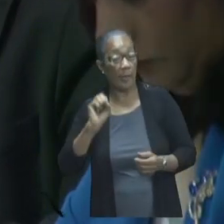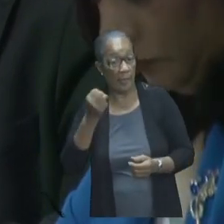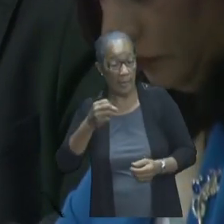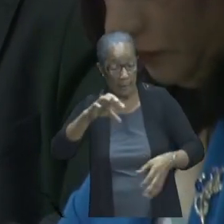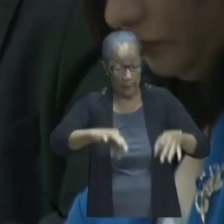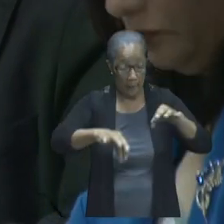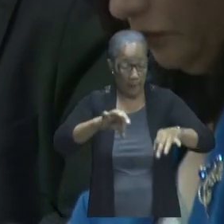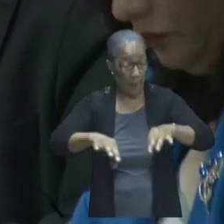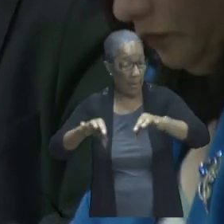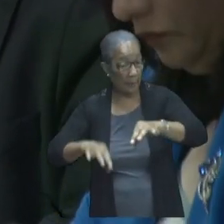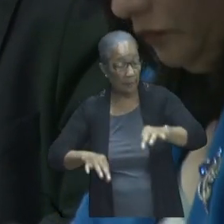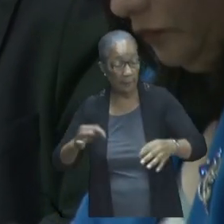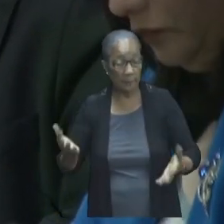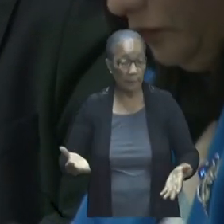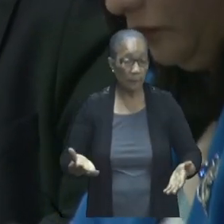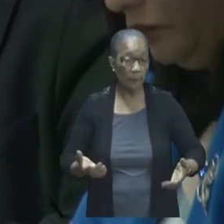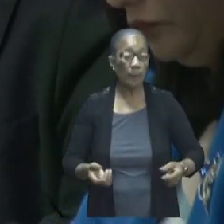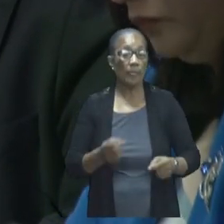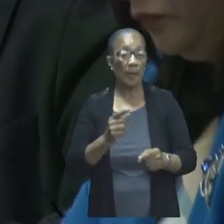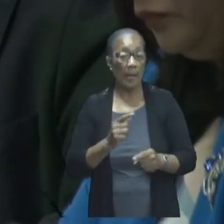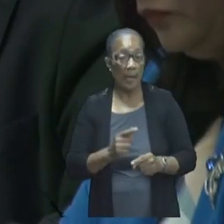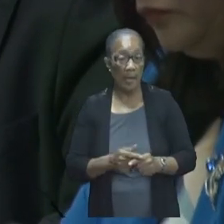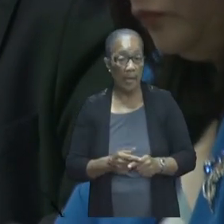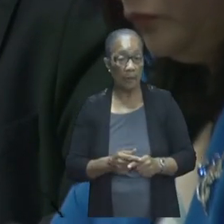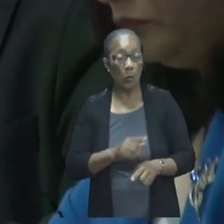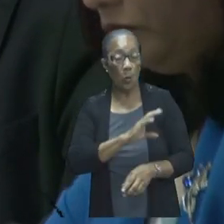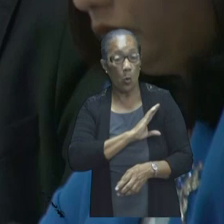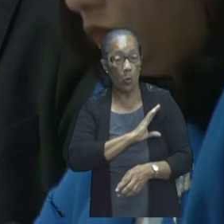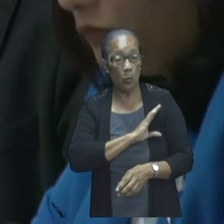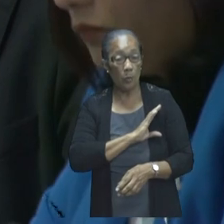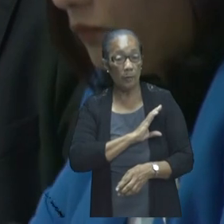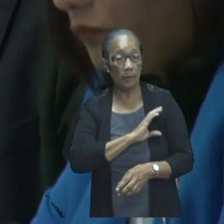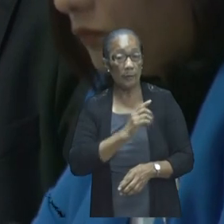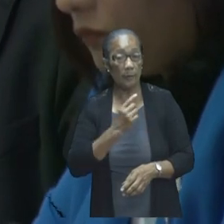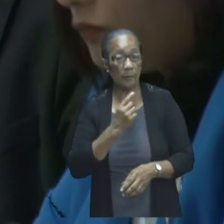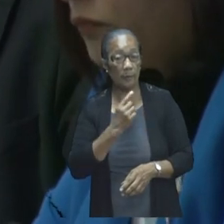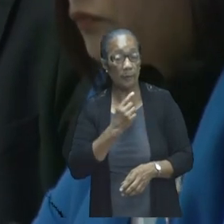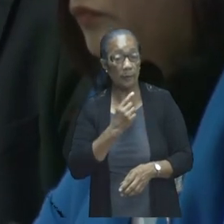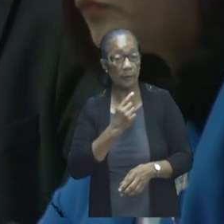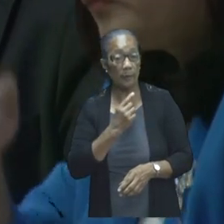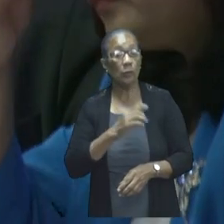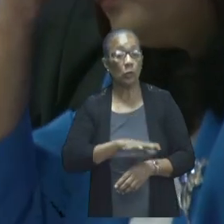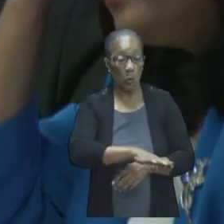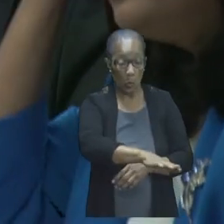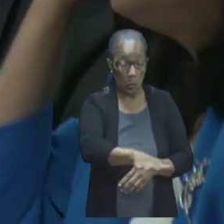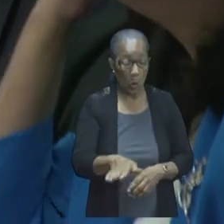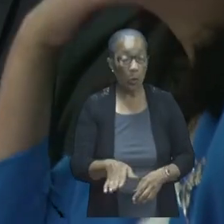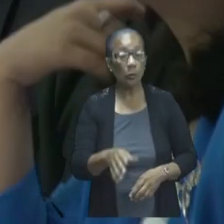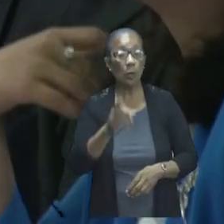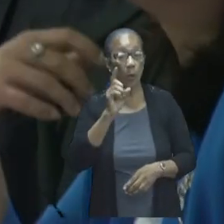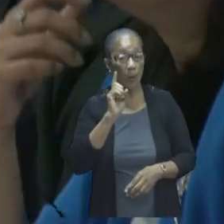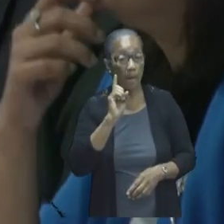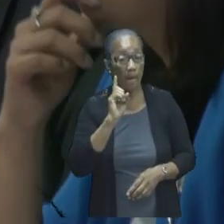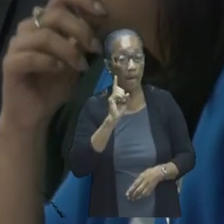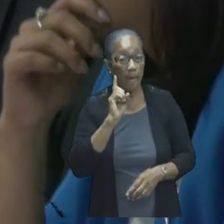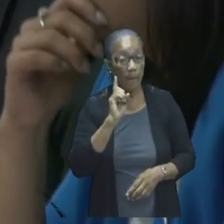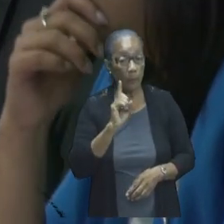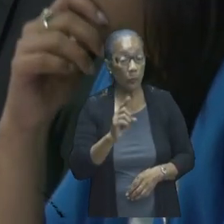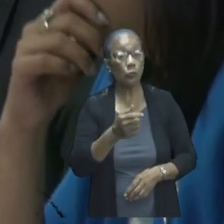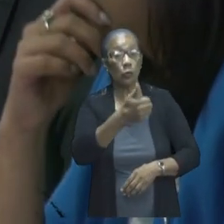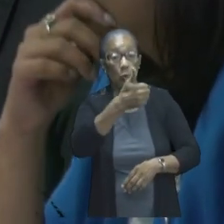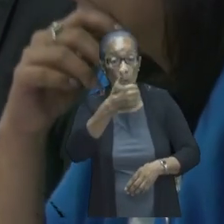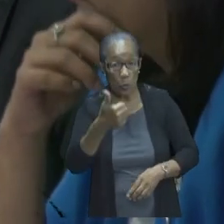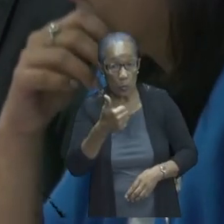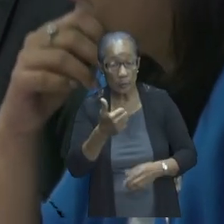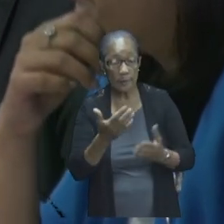aan de investeerders en en bij ons geld is dat in het moet er gewoon de zijn indien het moeten met logisch ik zeggen van die gewassen